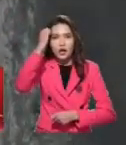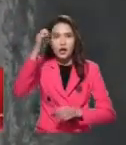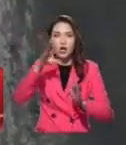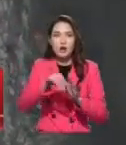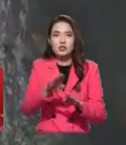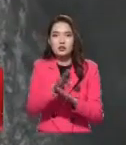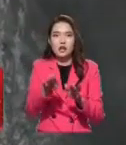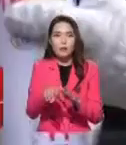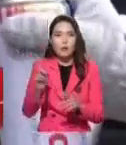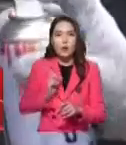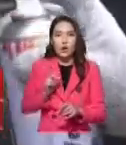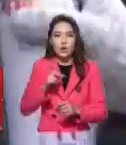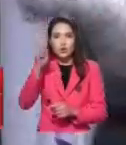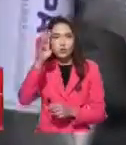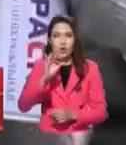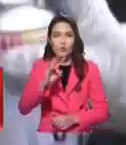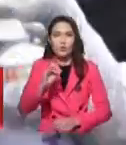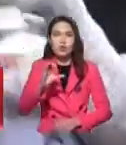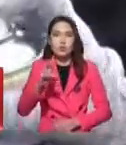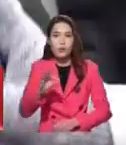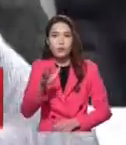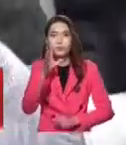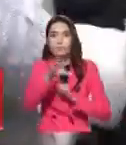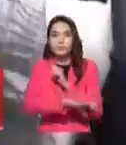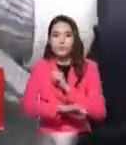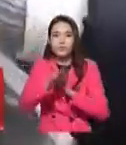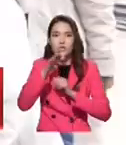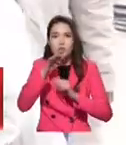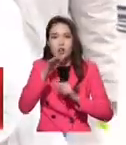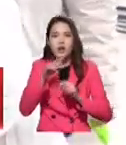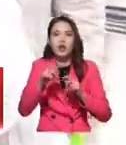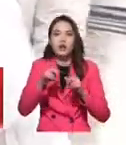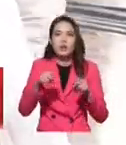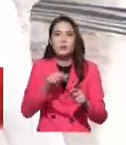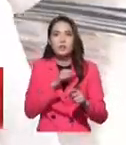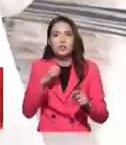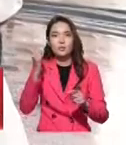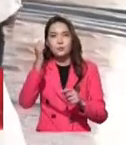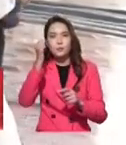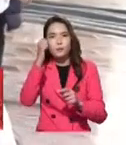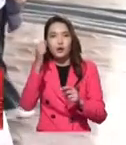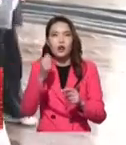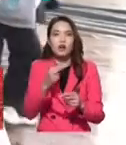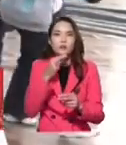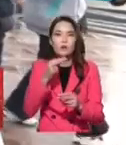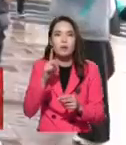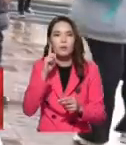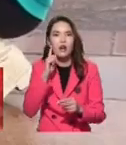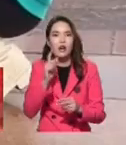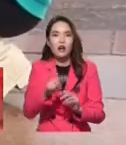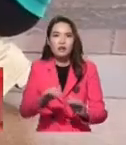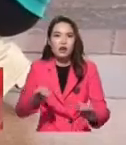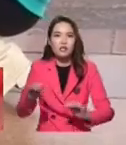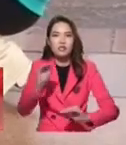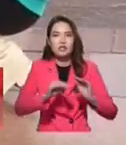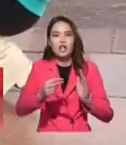находится под охраной государства и ЮНЕСКО. Но в последнее время площадь первоцелинников и сам монумент облюбовали подростки, которые